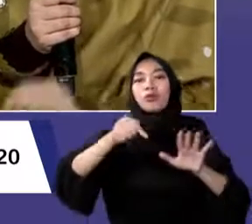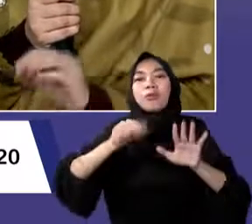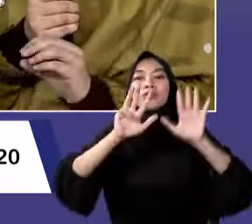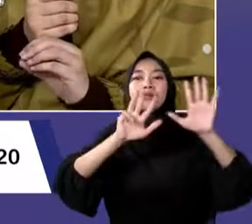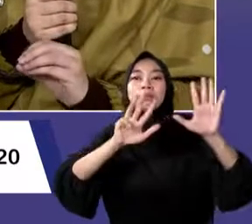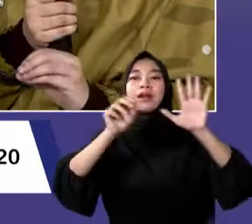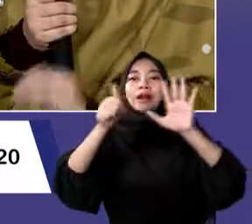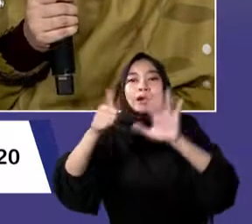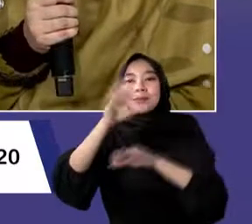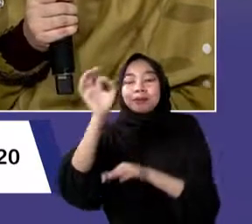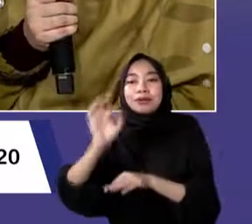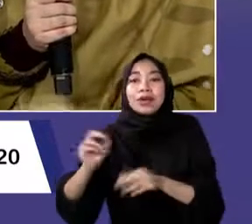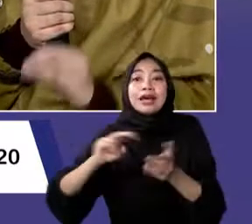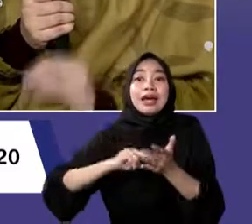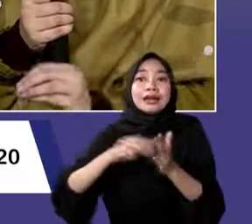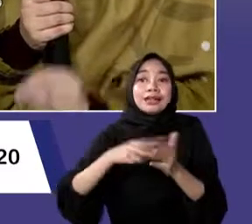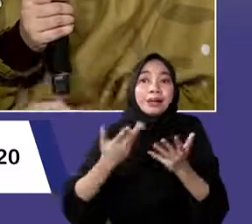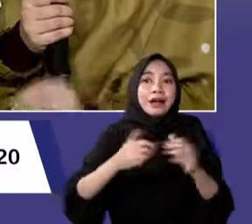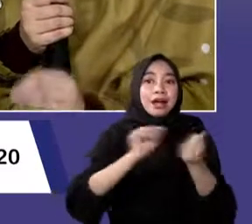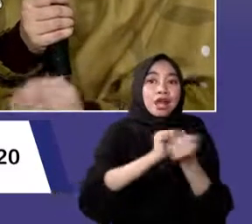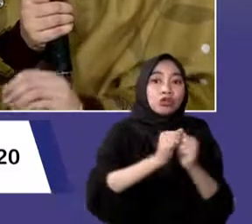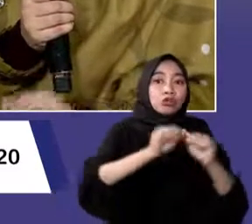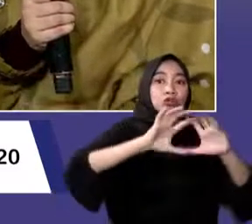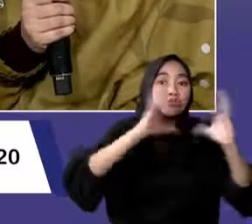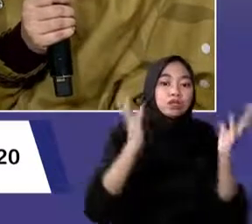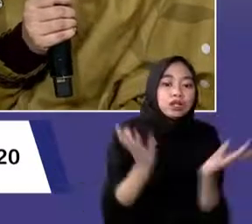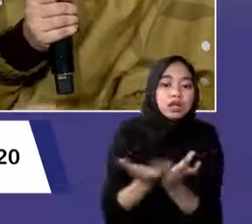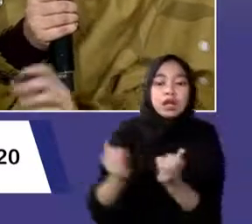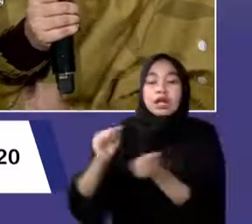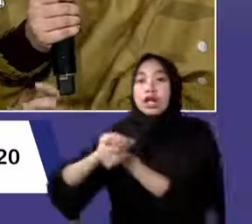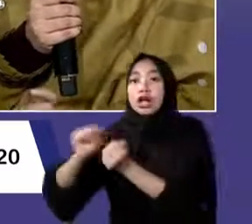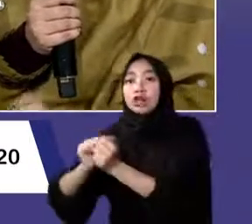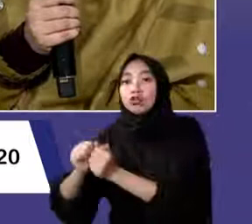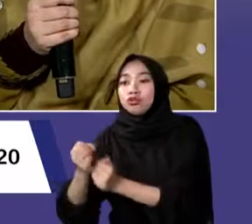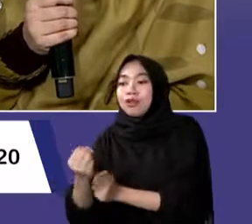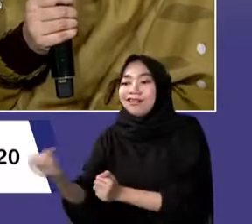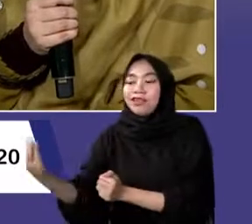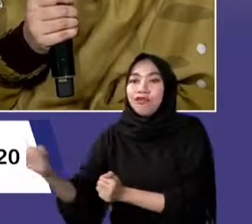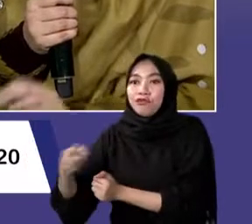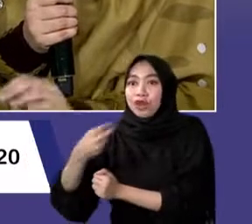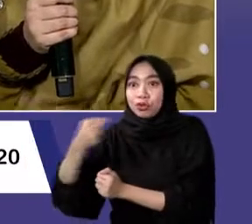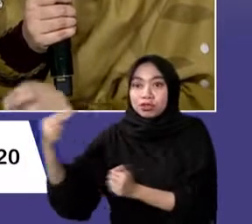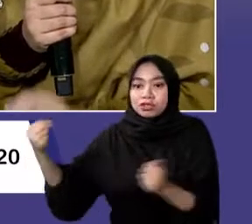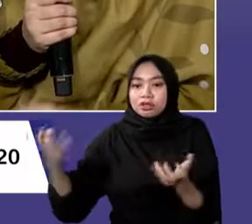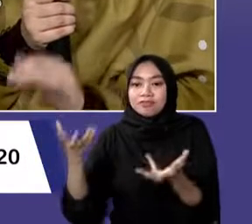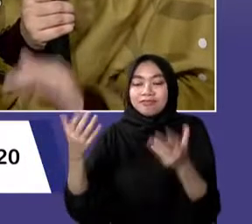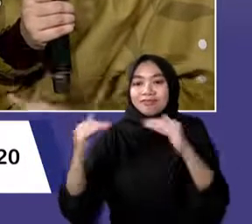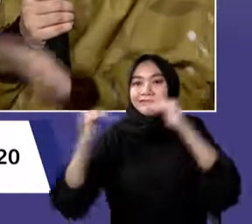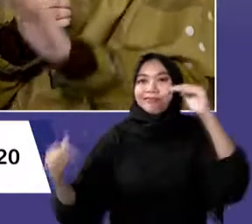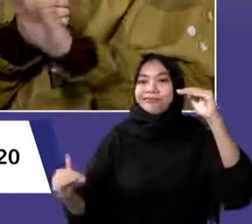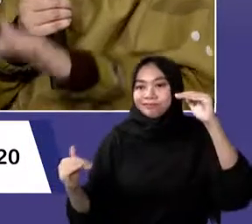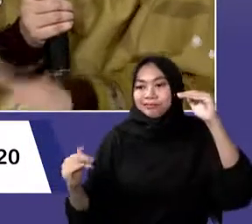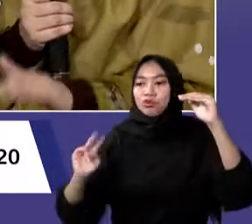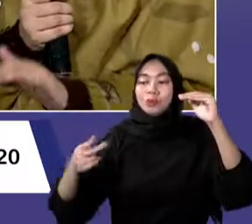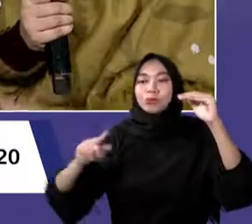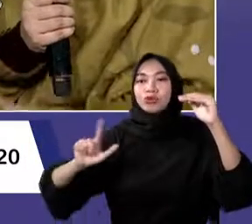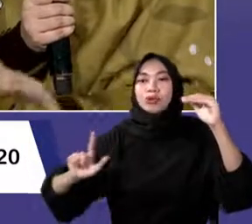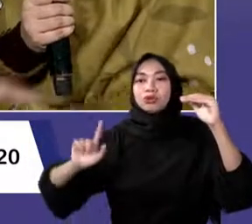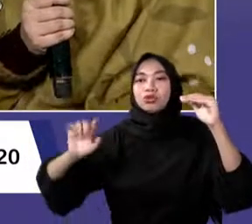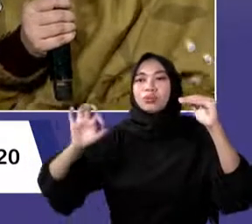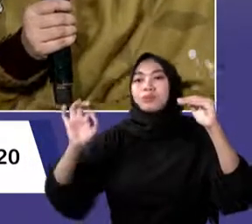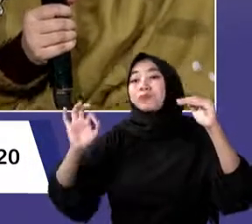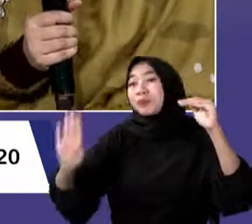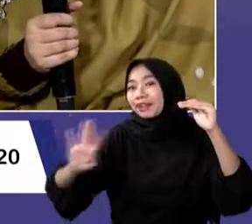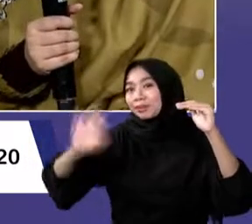Artinya apa? Rata-rata persen kasus aktif di Indonesia, yaitu sebesar 15,22%, ini lebih rendah dibandingkan